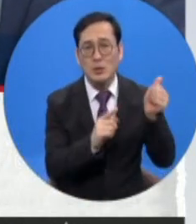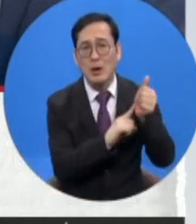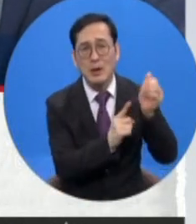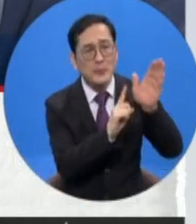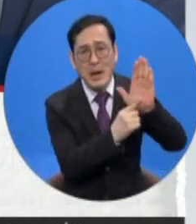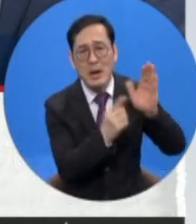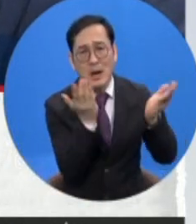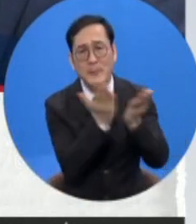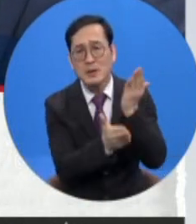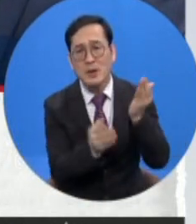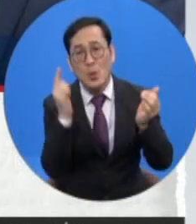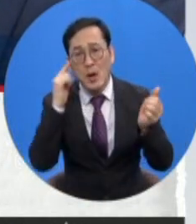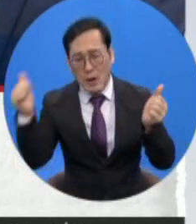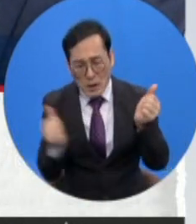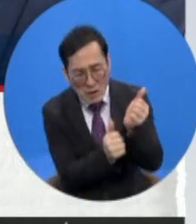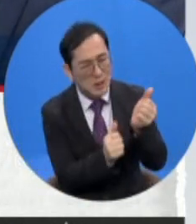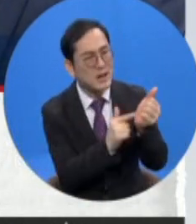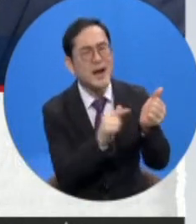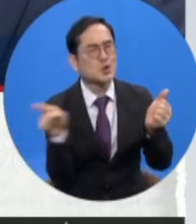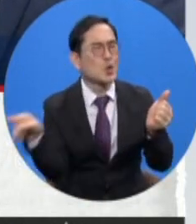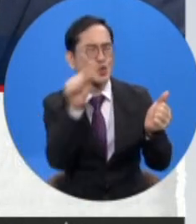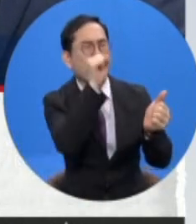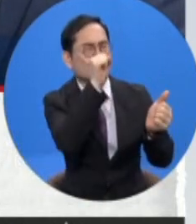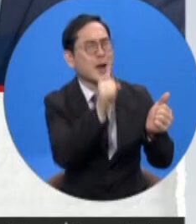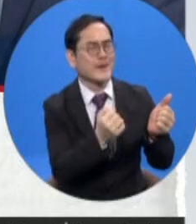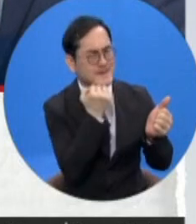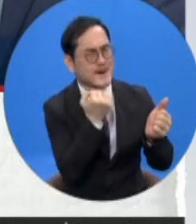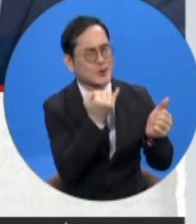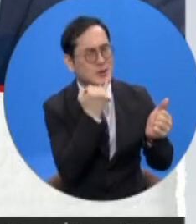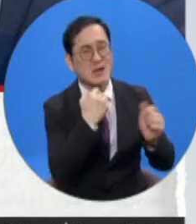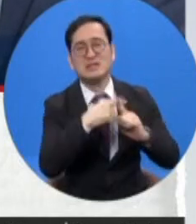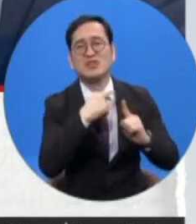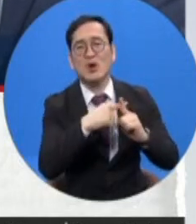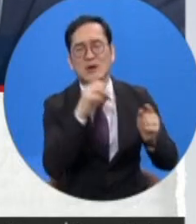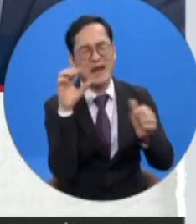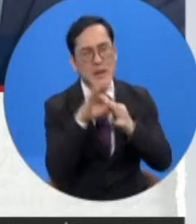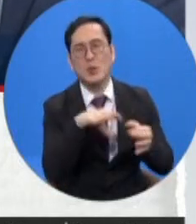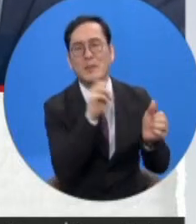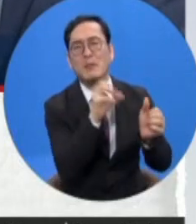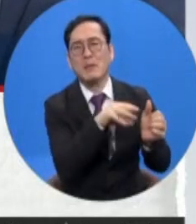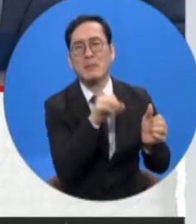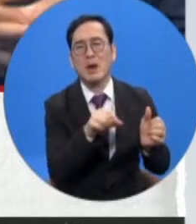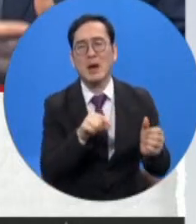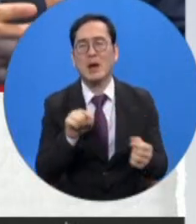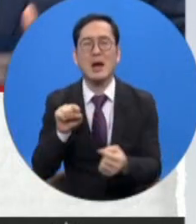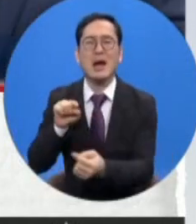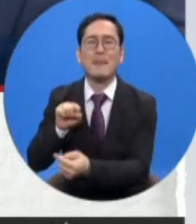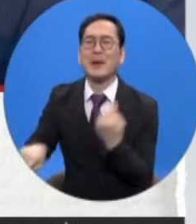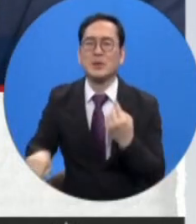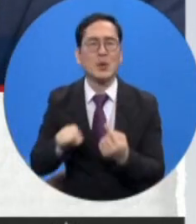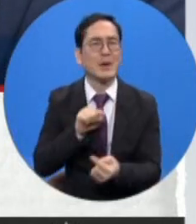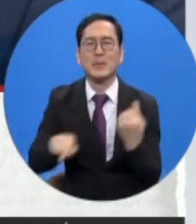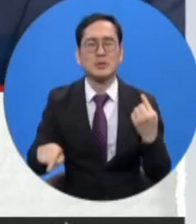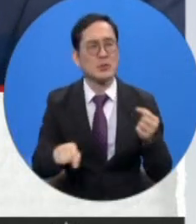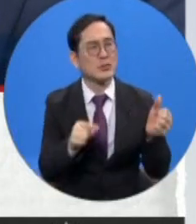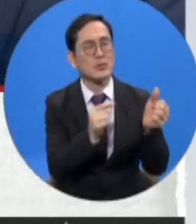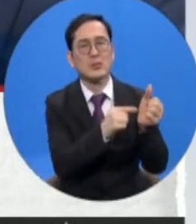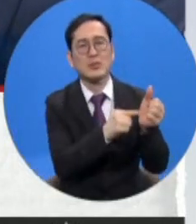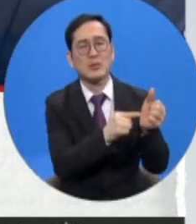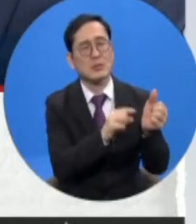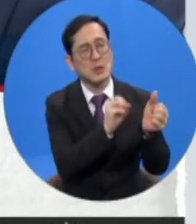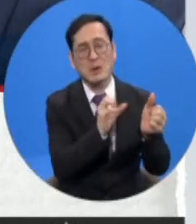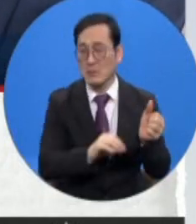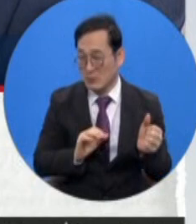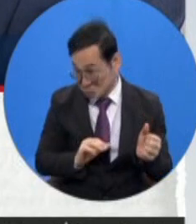거들어 들이다 보니까 그걸 가지고는 대통령에게 실제적으로 좀 더 민망한 장면들을 많이 안기지 않느냐 그런